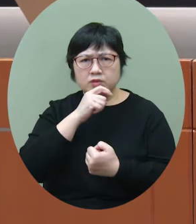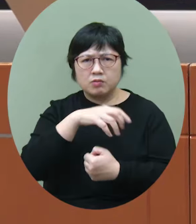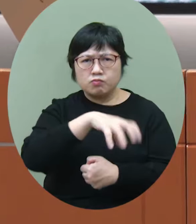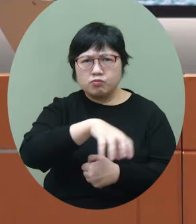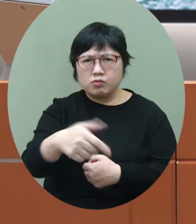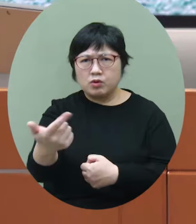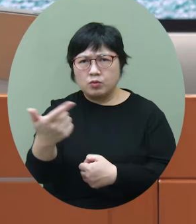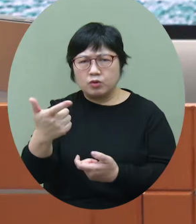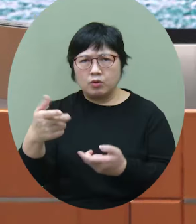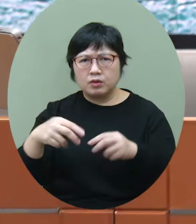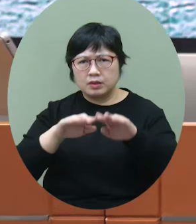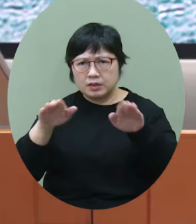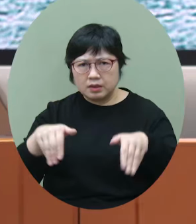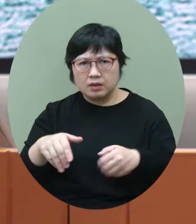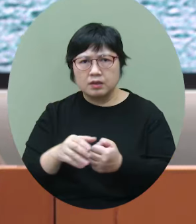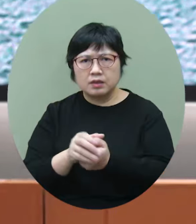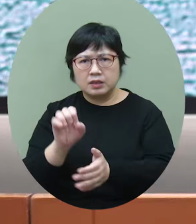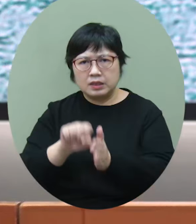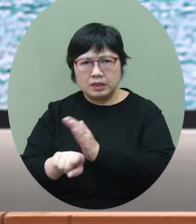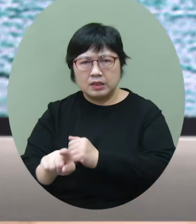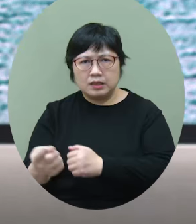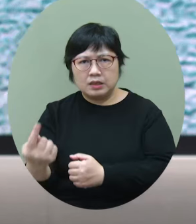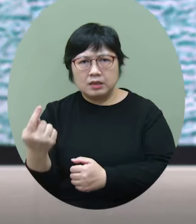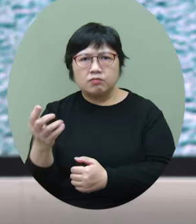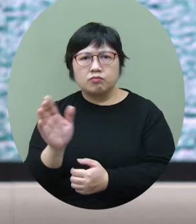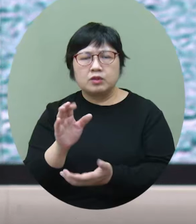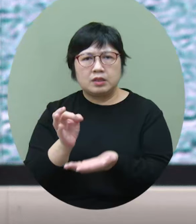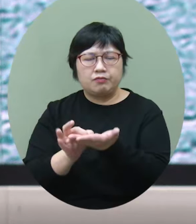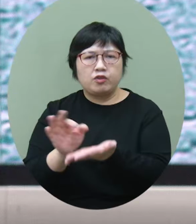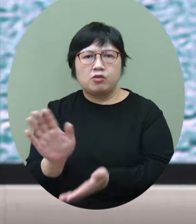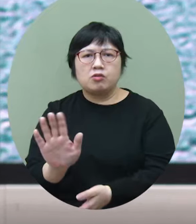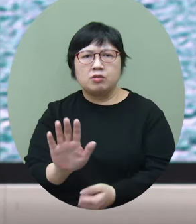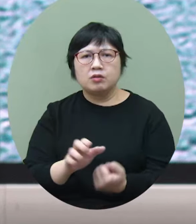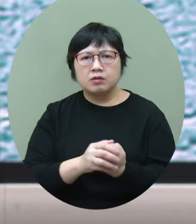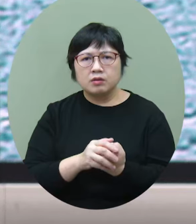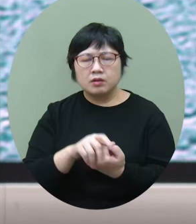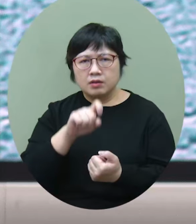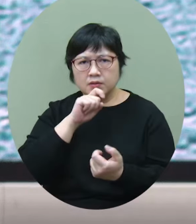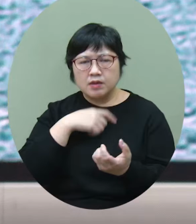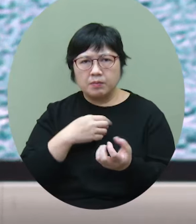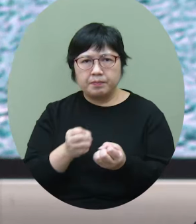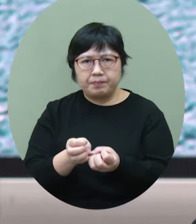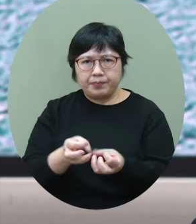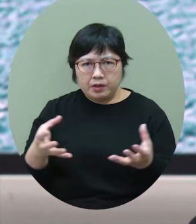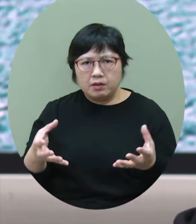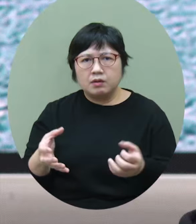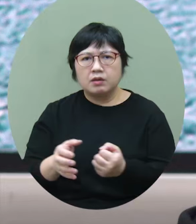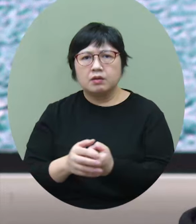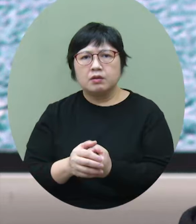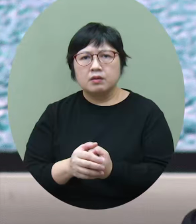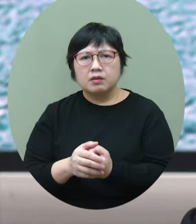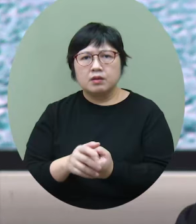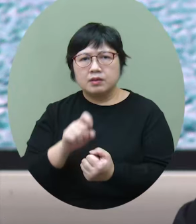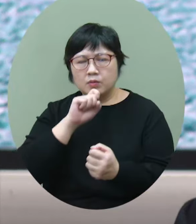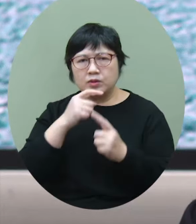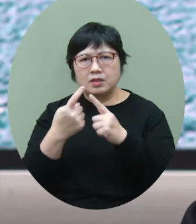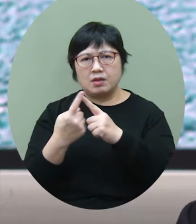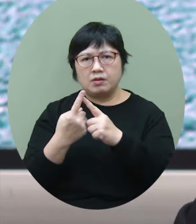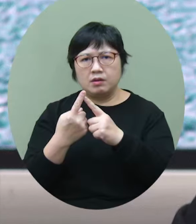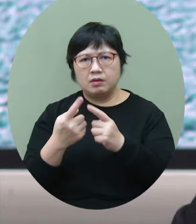嘅食肆，就唔係話淨係單一嘅地方。不過佢如果有個爆發咧。就即係因為有人啦，咁